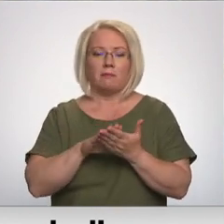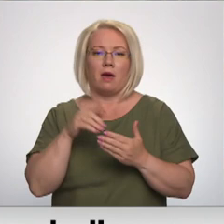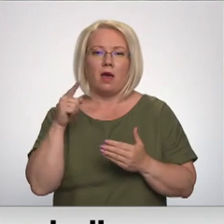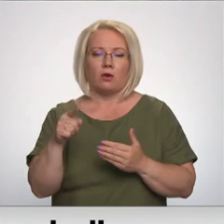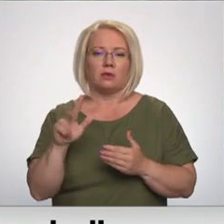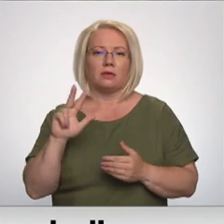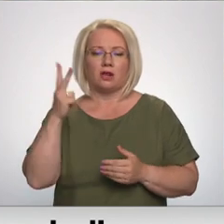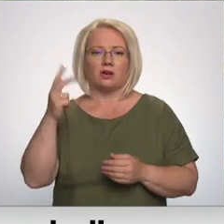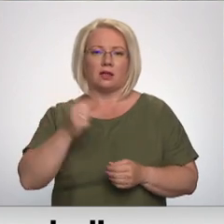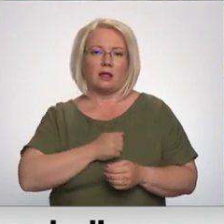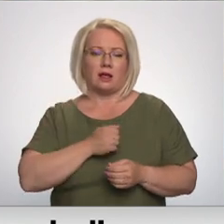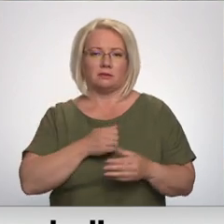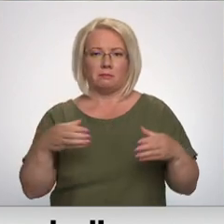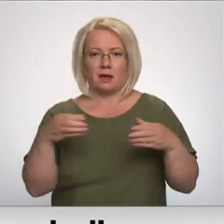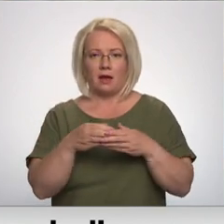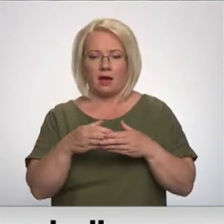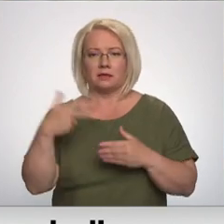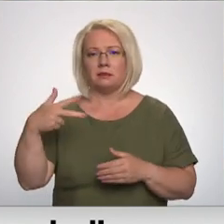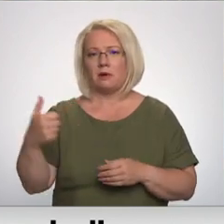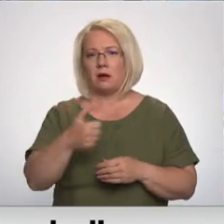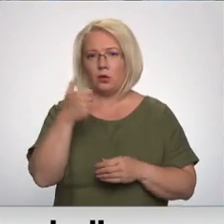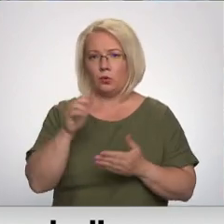Latgales brigādes 30 gadu pastāvēšanas jubileju.